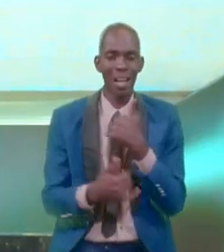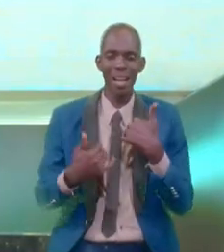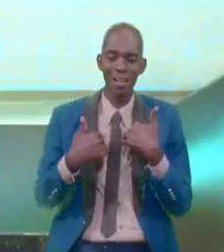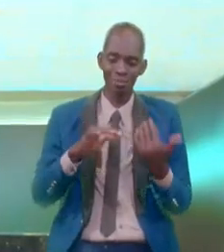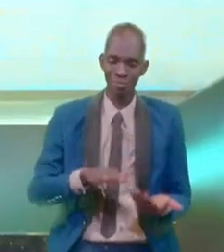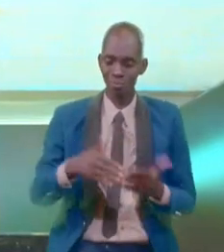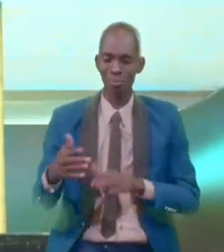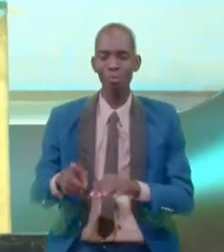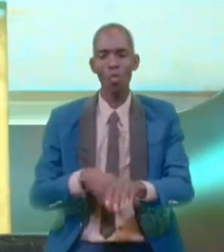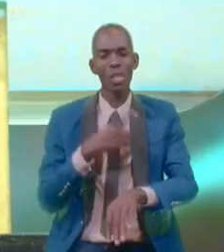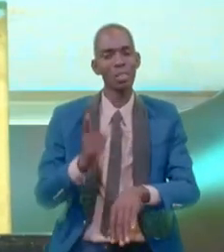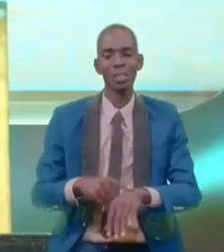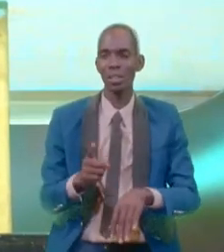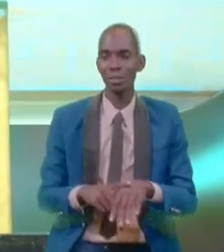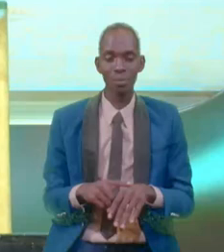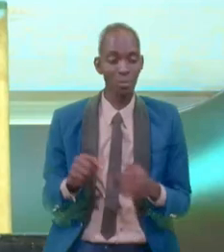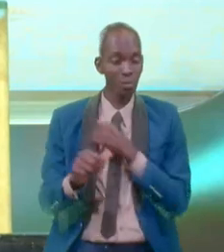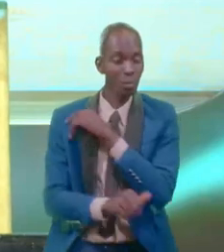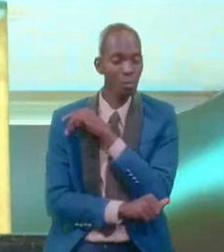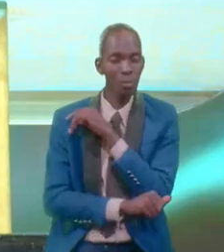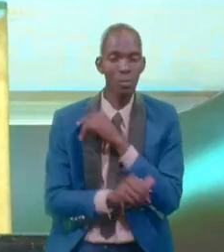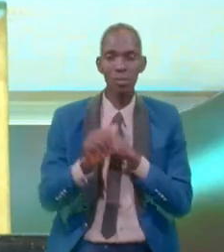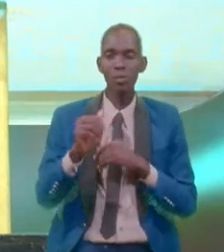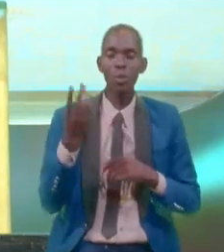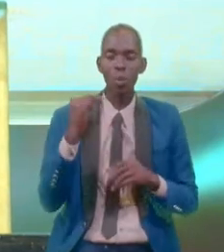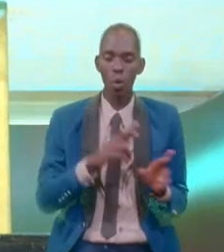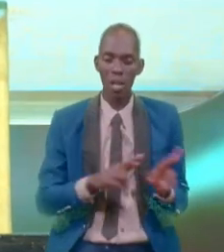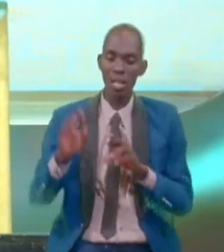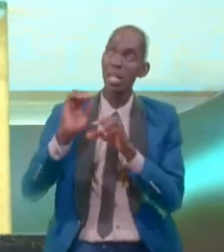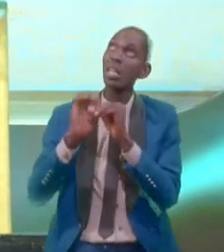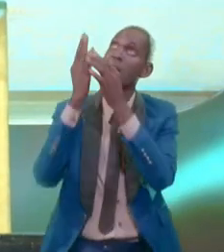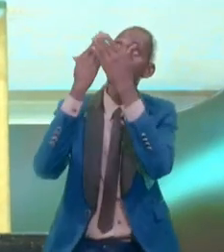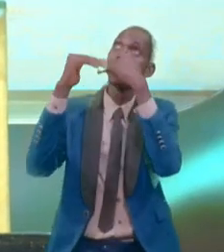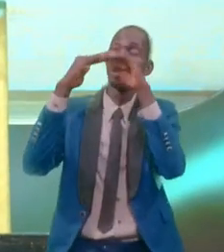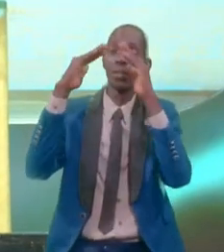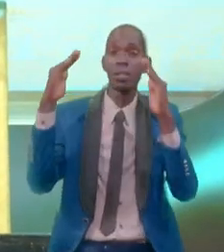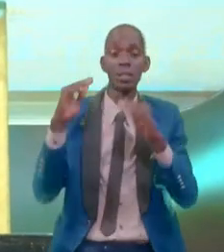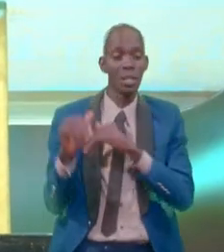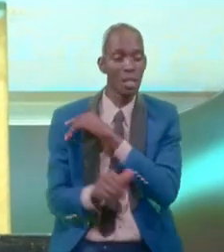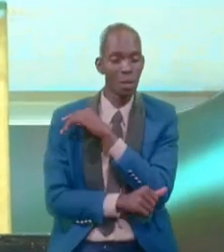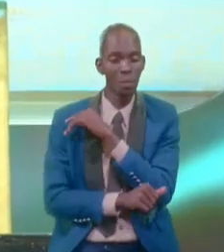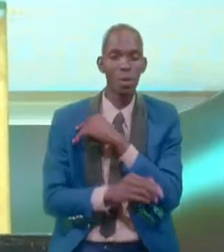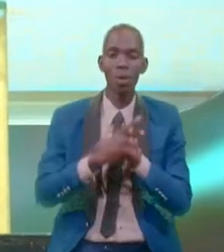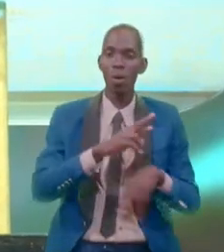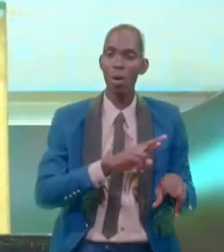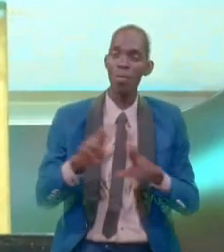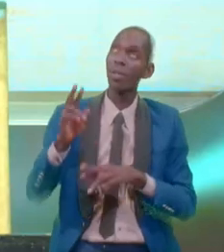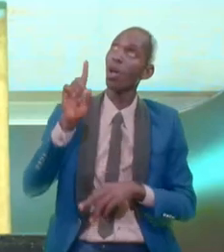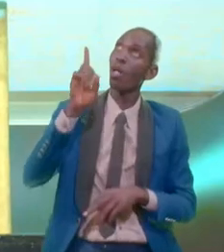est déjà parti depuis fort longtemps. Il est déjà au ciel. Abraham est déjà au